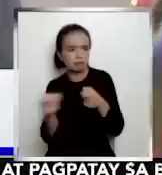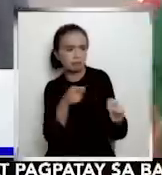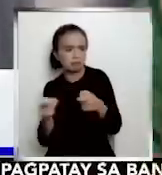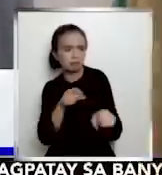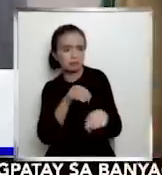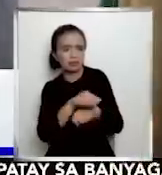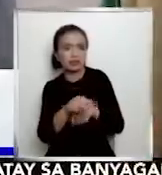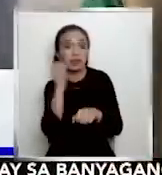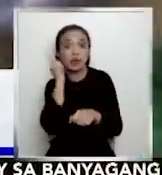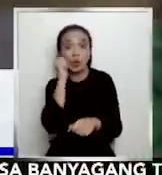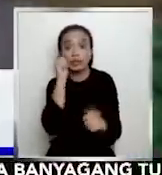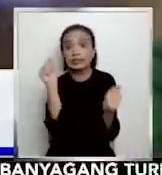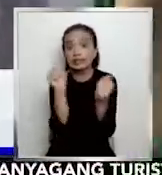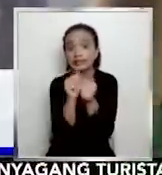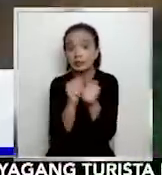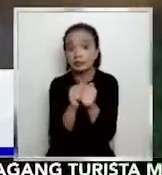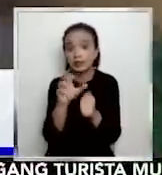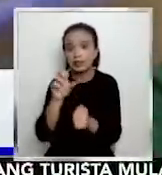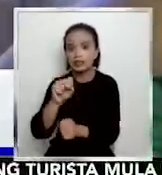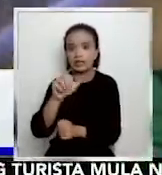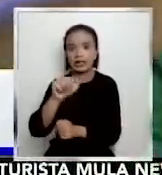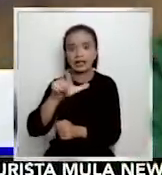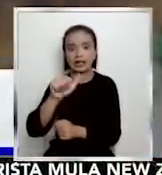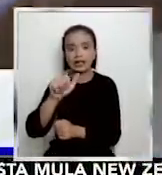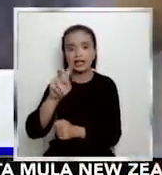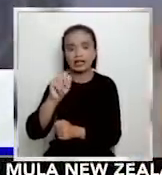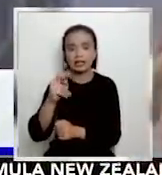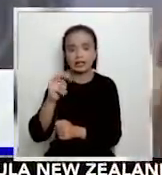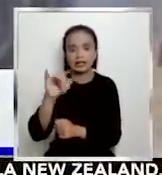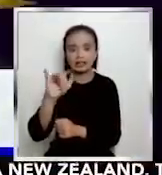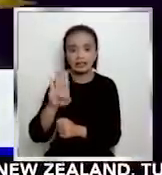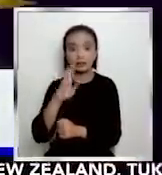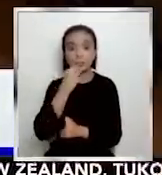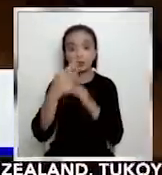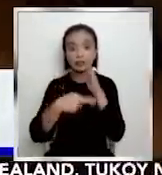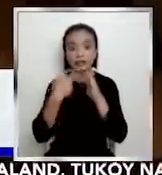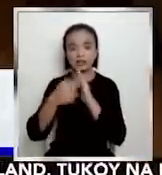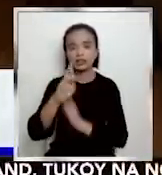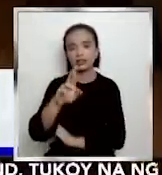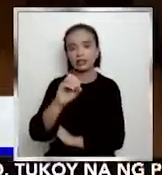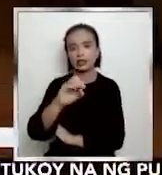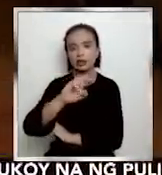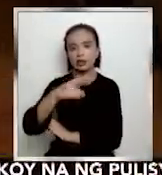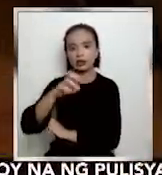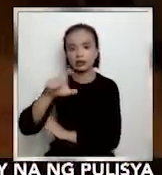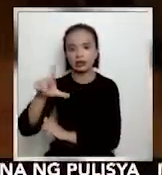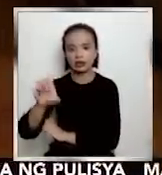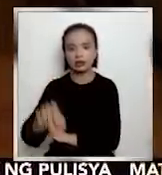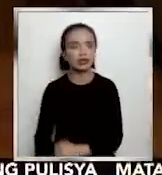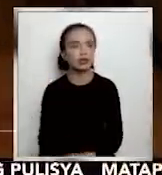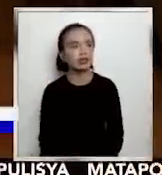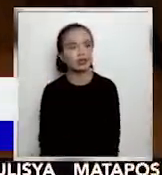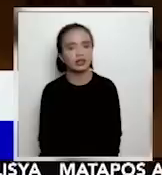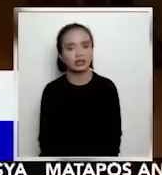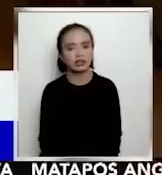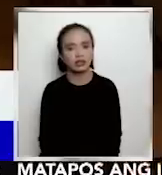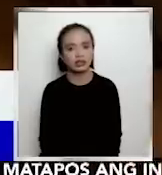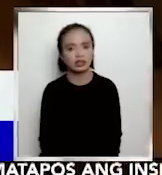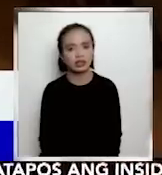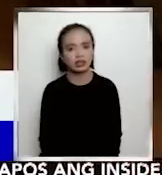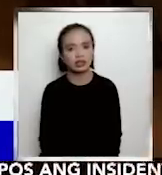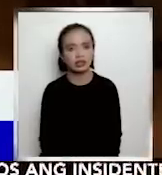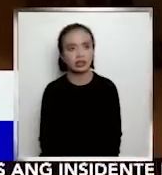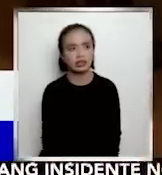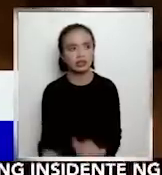si Dayang Salaknib. Nabibigyan buhay naman ni Rochelle Pangilinan. Hanggang tumanda kami,